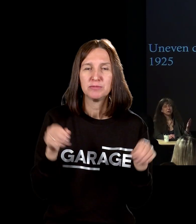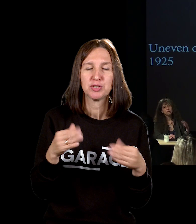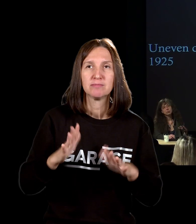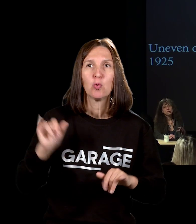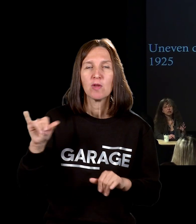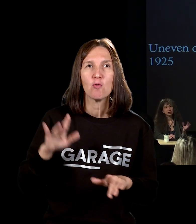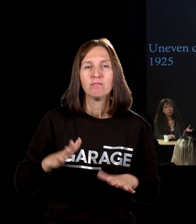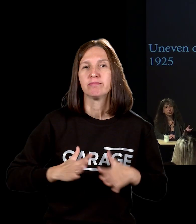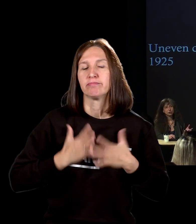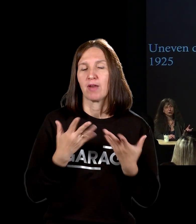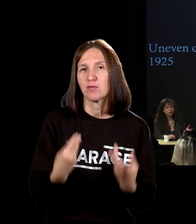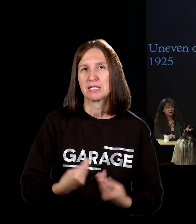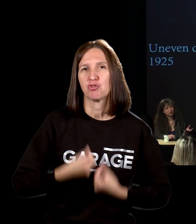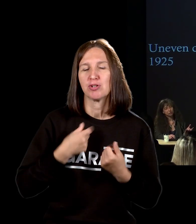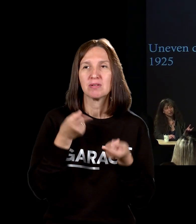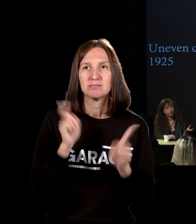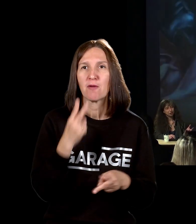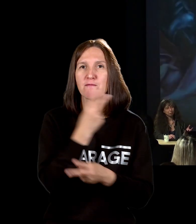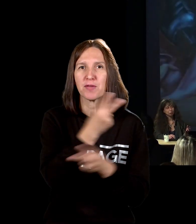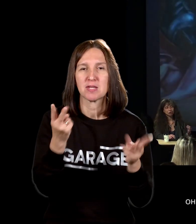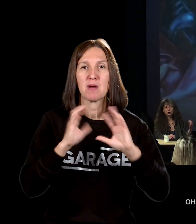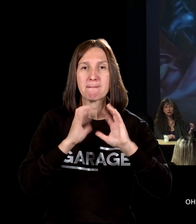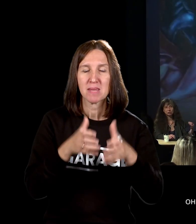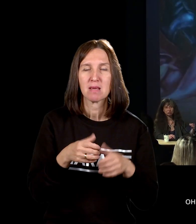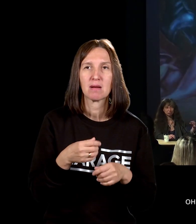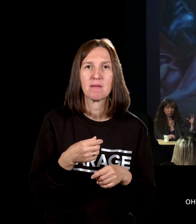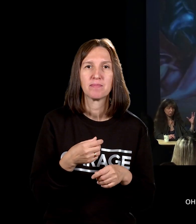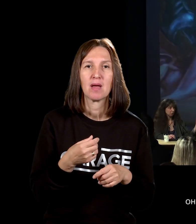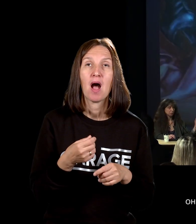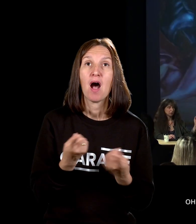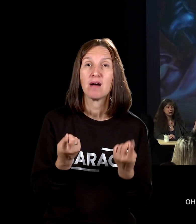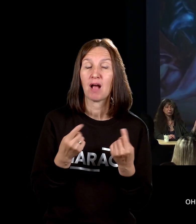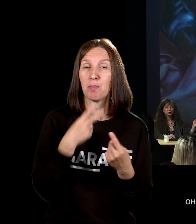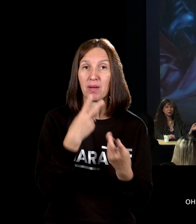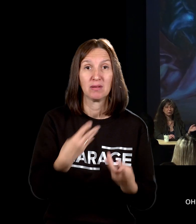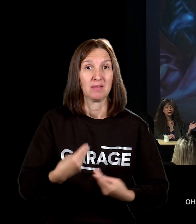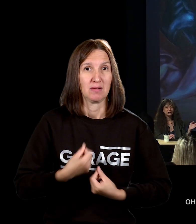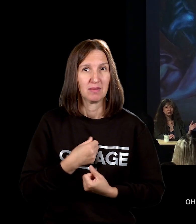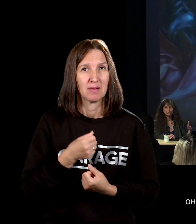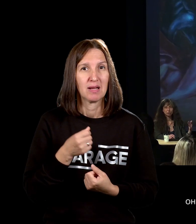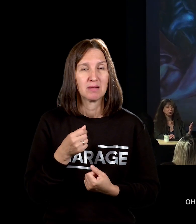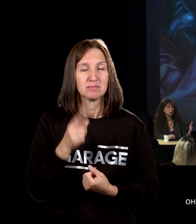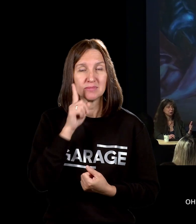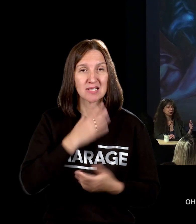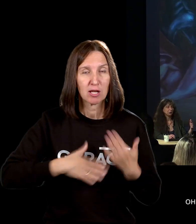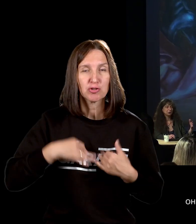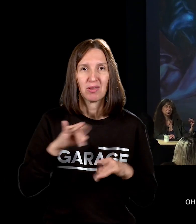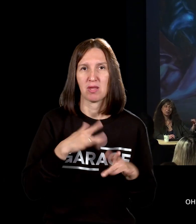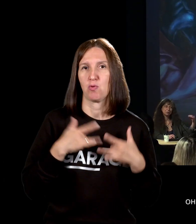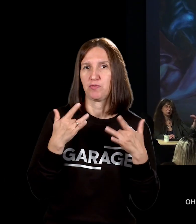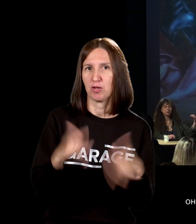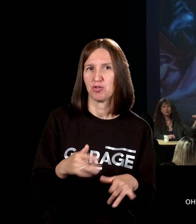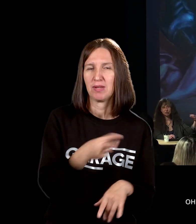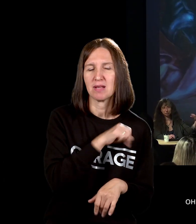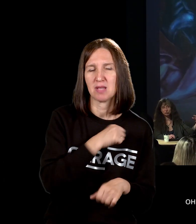запечатлеть преодолевает и соперничает с отвращением. Тоже, извините, это, как бы, сама эти фотографии делала, поэтому они не очень хорошего качества,